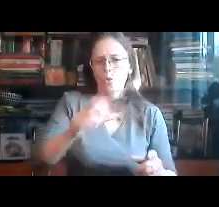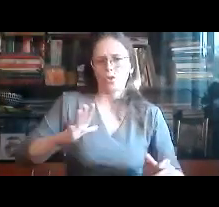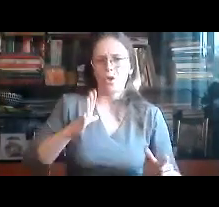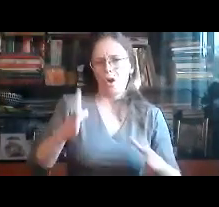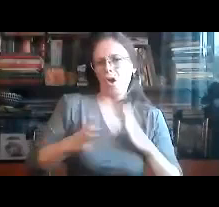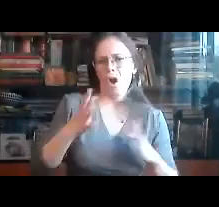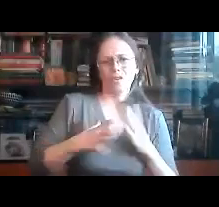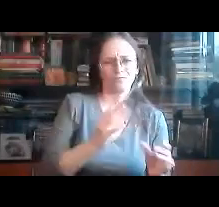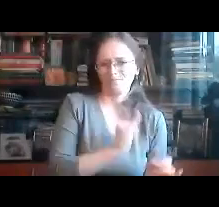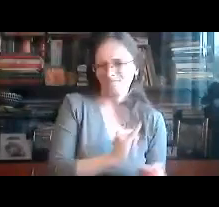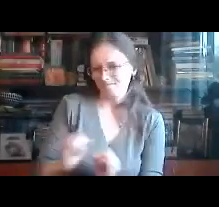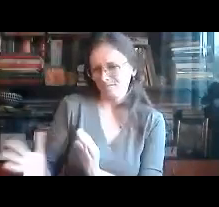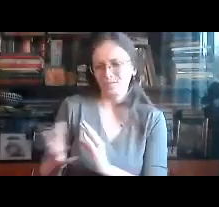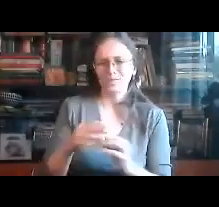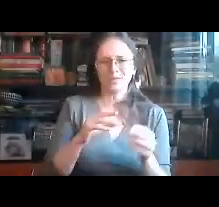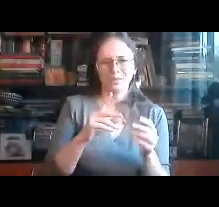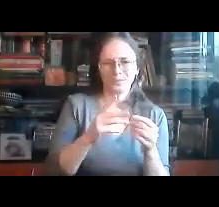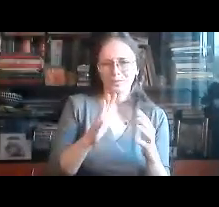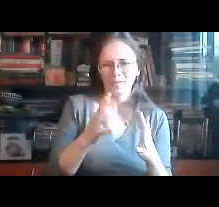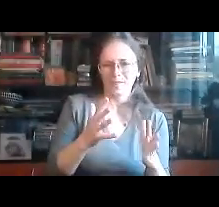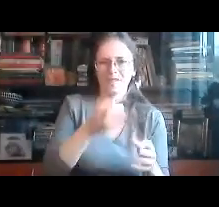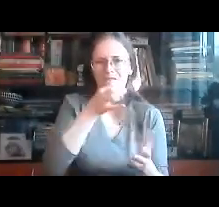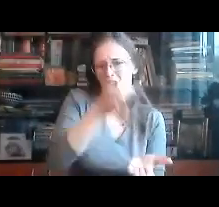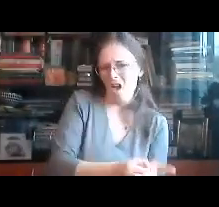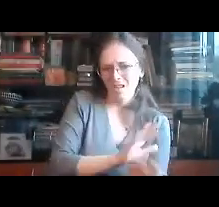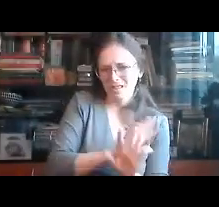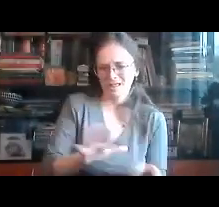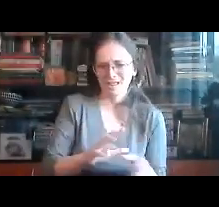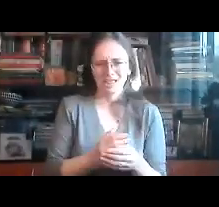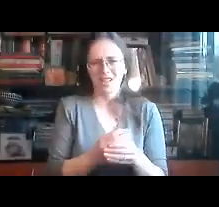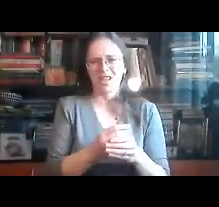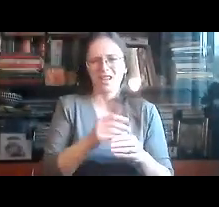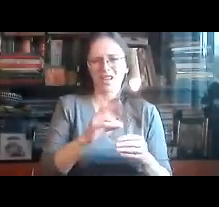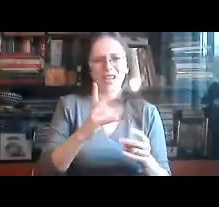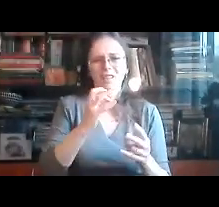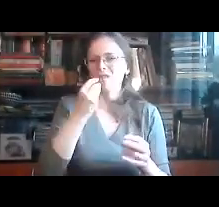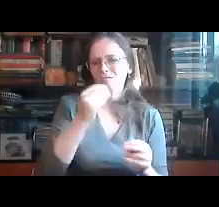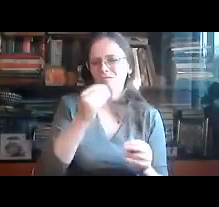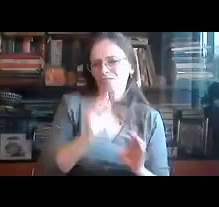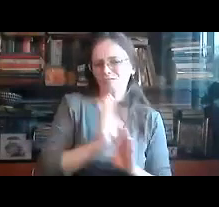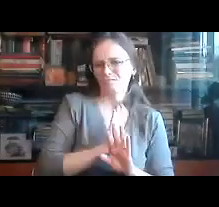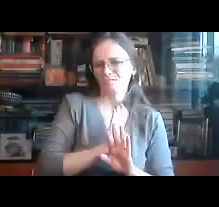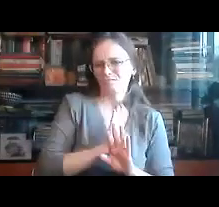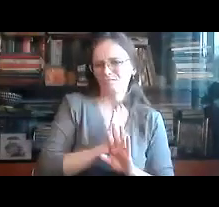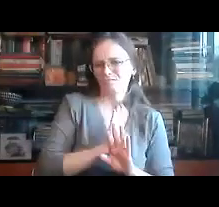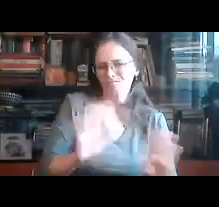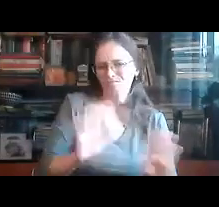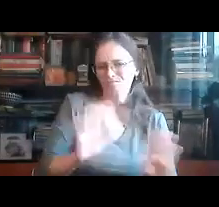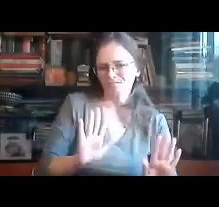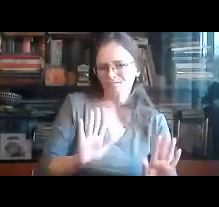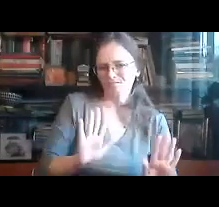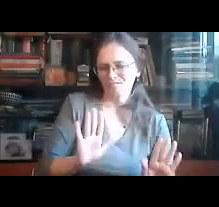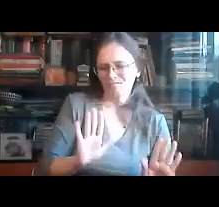да, и оказалось, что на самом деле средства все не очень развитые, которые... с помощью которых мы